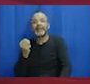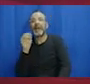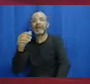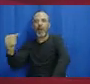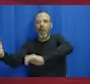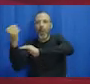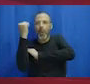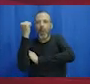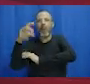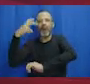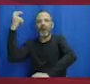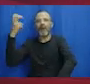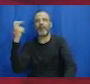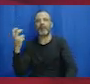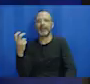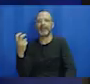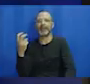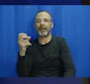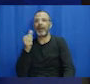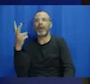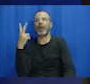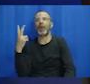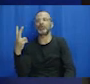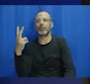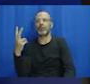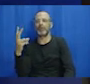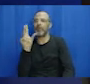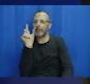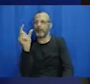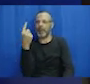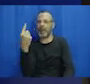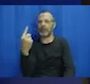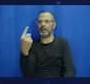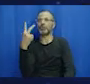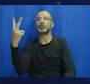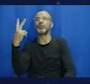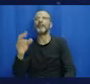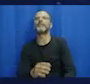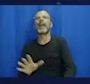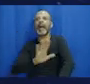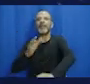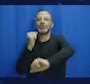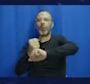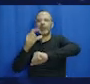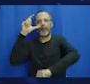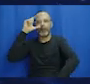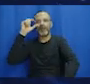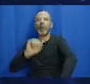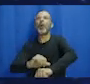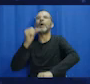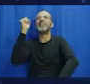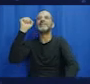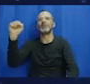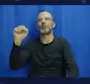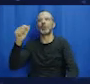القوة العربية كلها الدكتور الأهم وكلامك انا بدخل من كلمه مهمه جدا، مش مهم شو بيعمل بينغفير، شو بيعمل سموتريش، شو